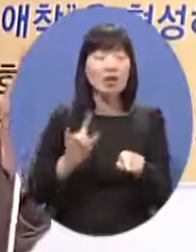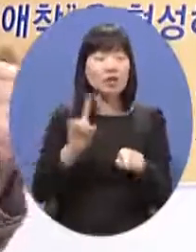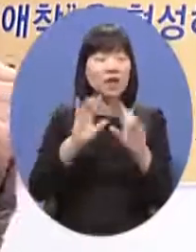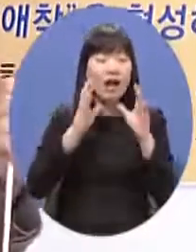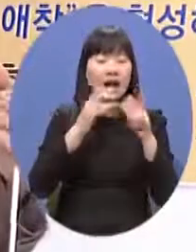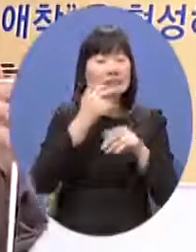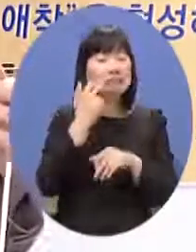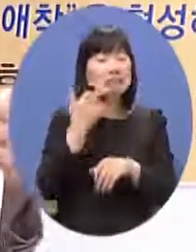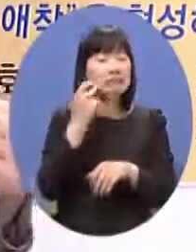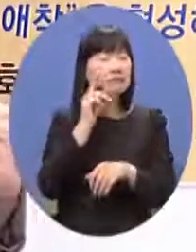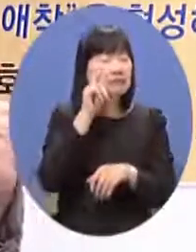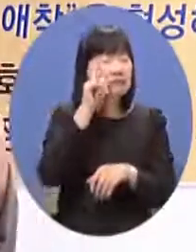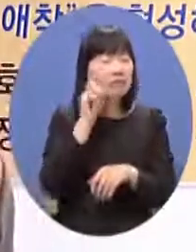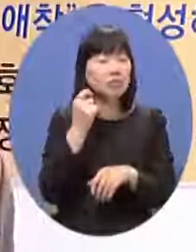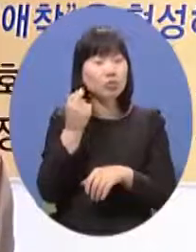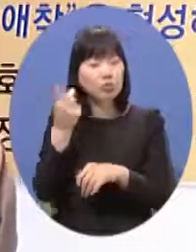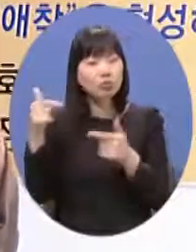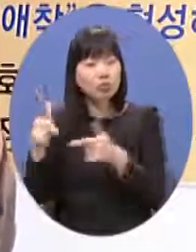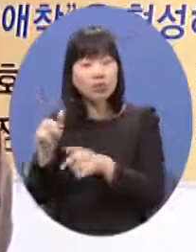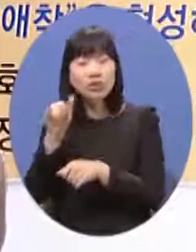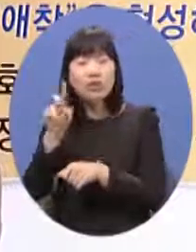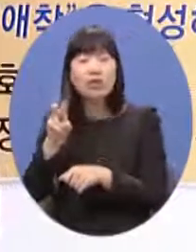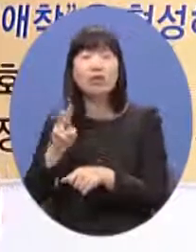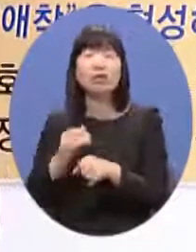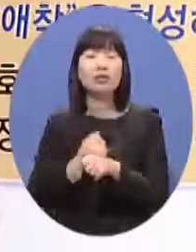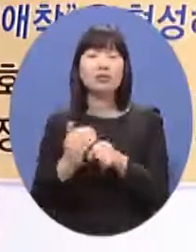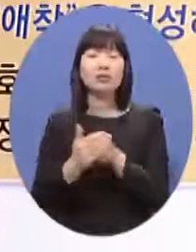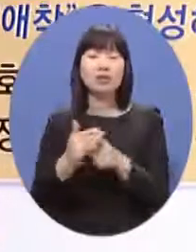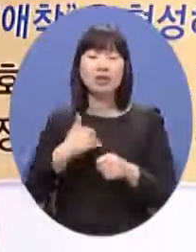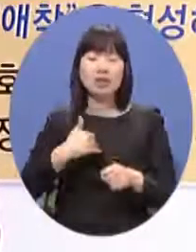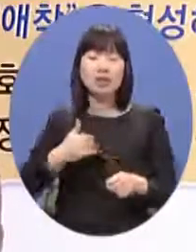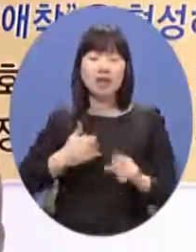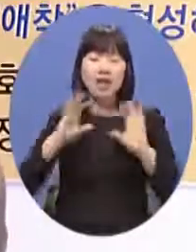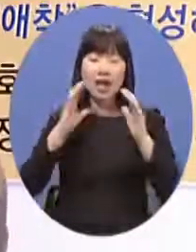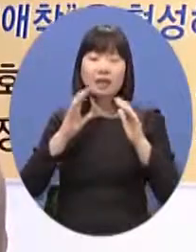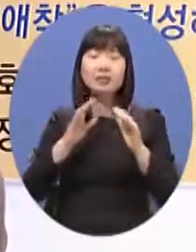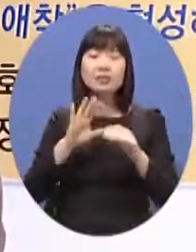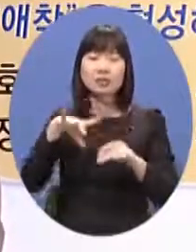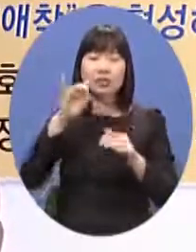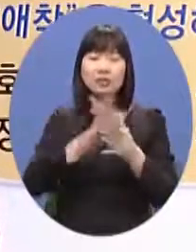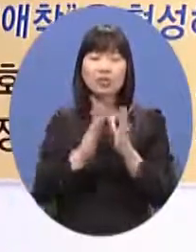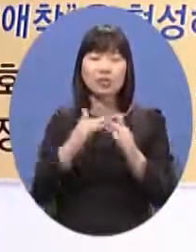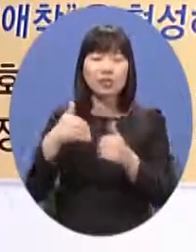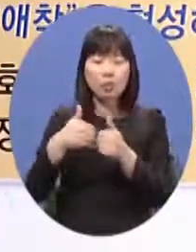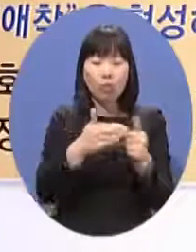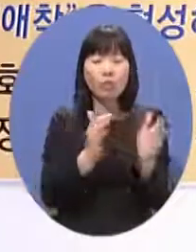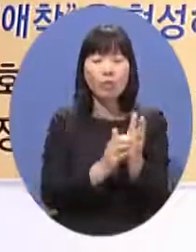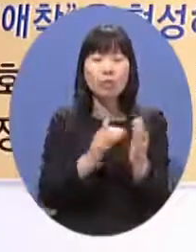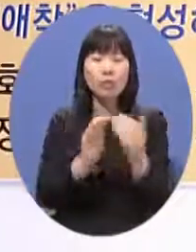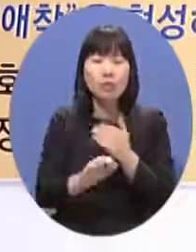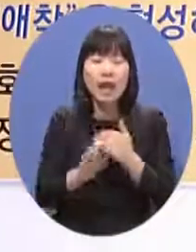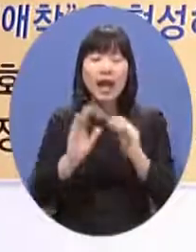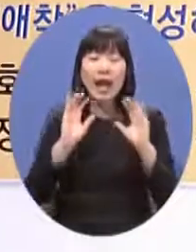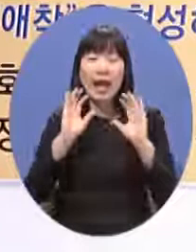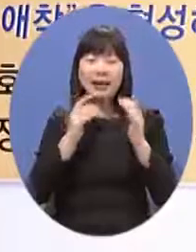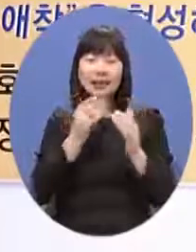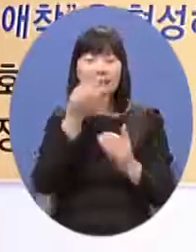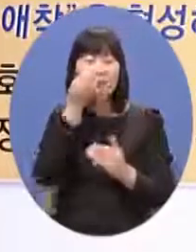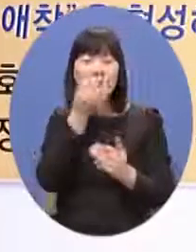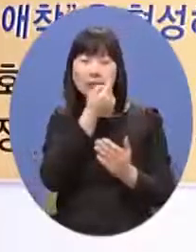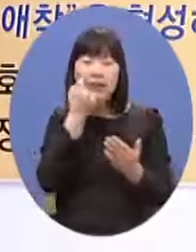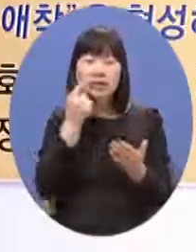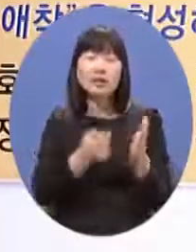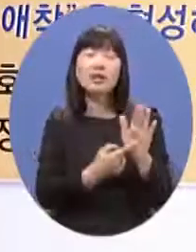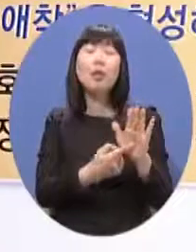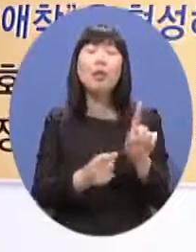받아들이고 어떤 아이들은 좀 덜한 거거든요. 그래서 저는 아이를 일단 그렇게 보내보고 일단 어린 아이들이 보이는 바는 많이